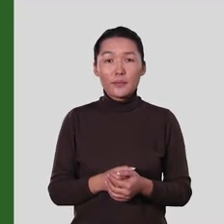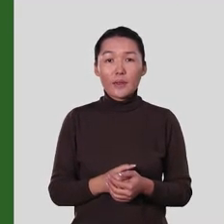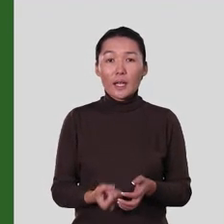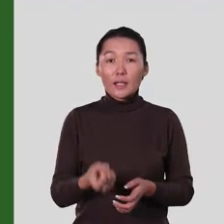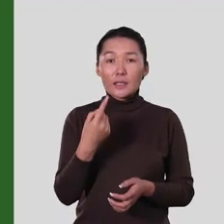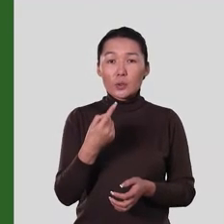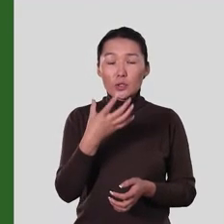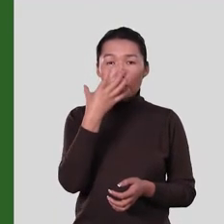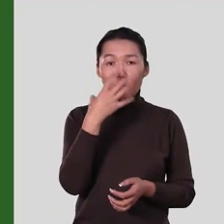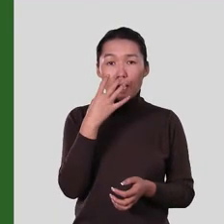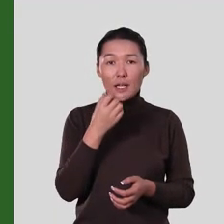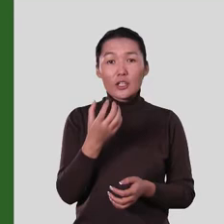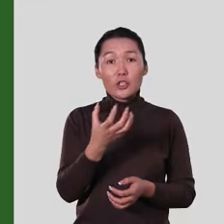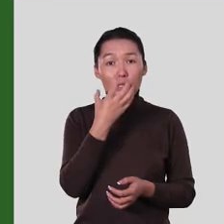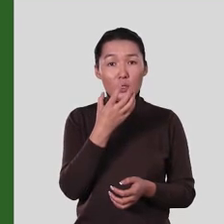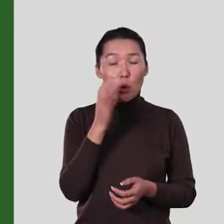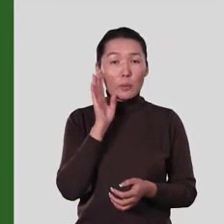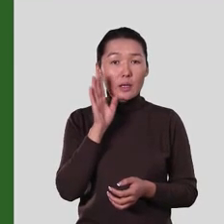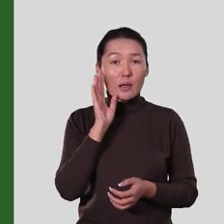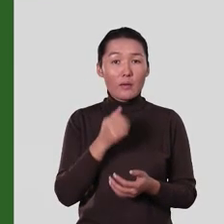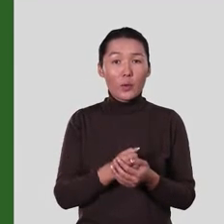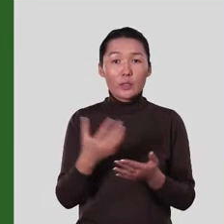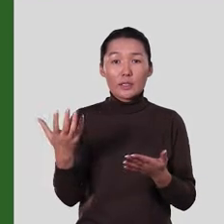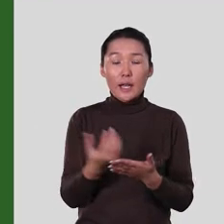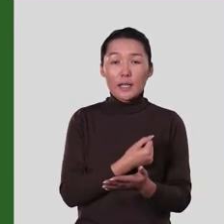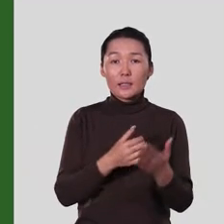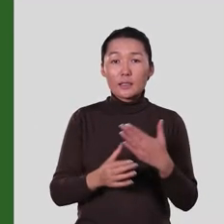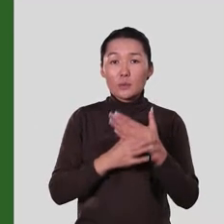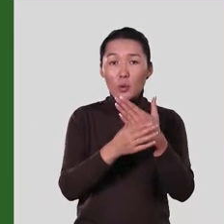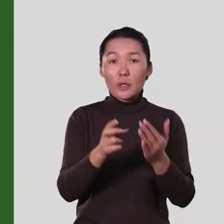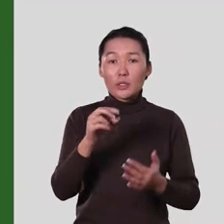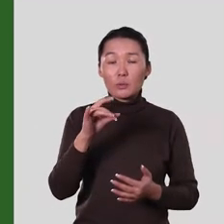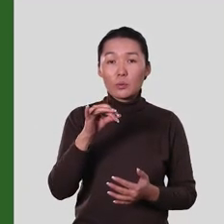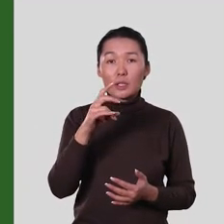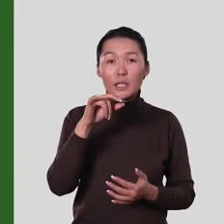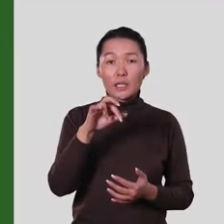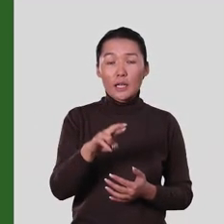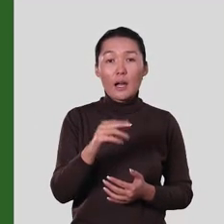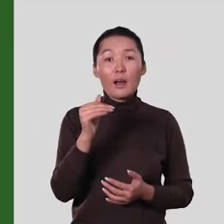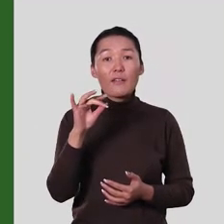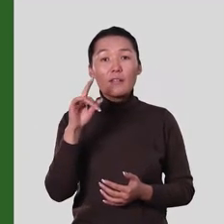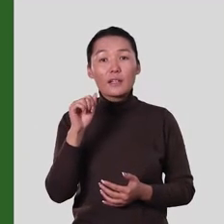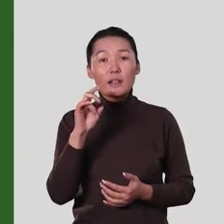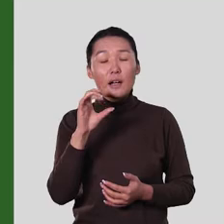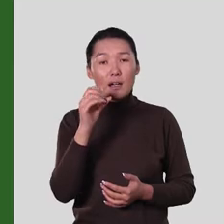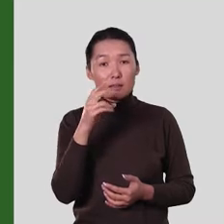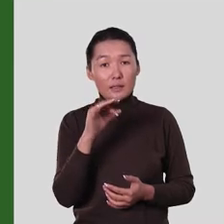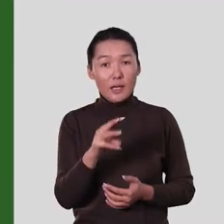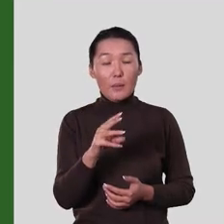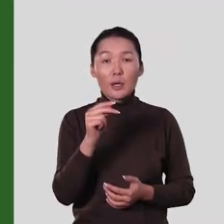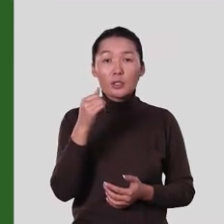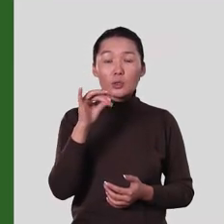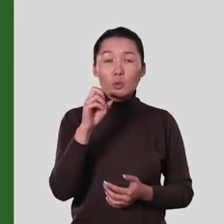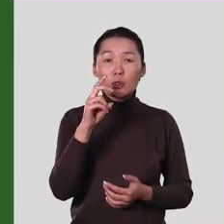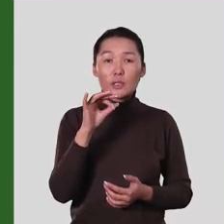Источники горячих и теплых вод найдены с помощью бурения в Ферганском, Чуйском и